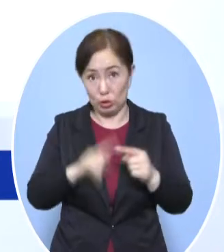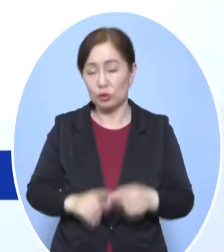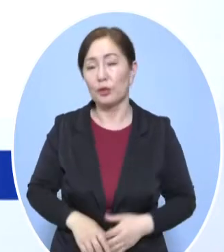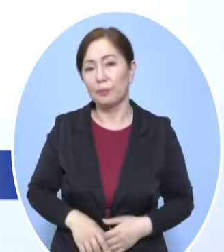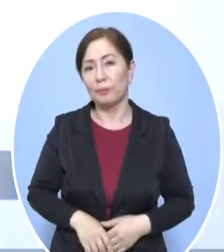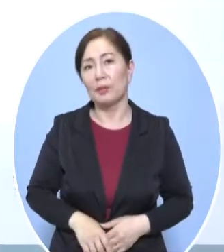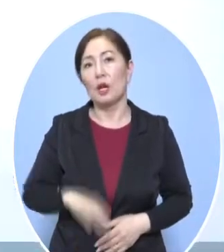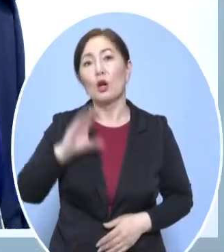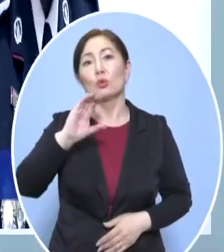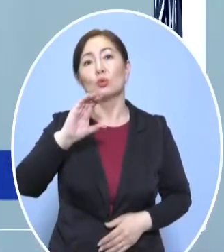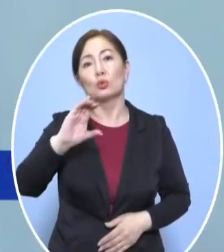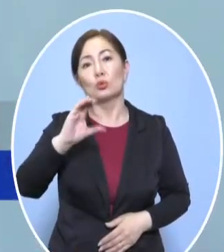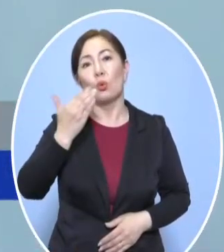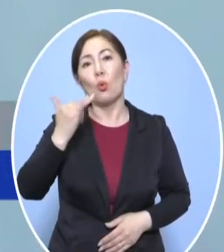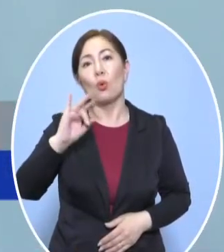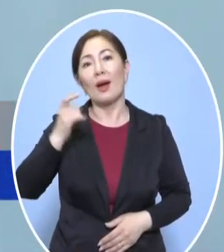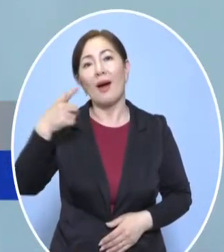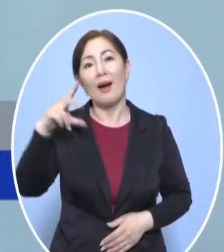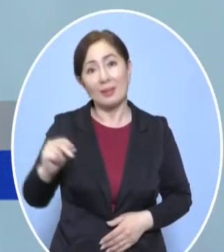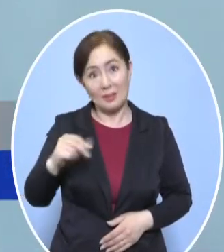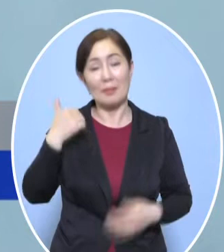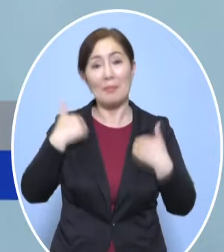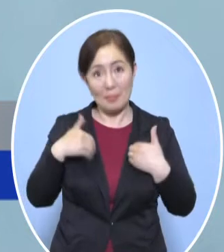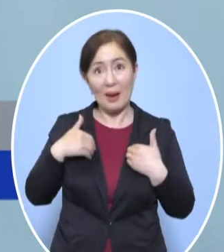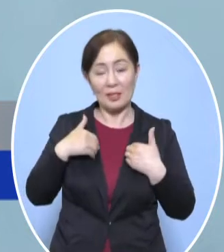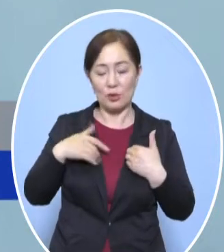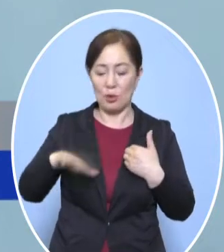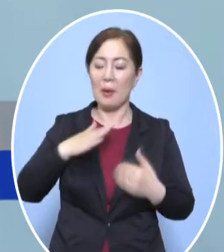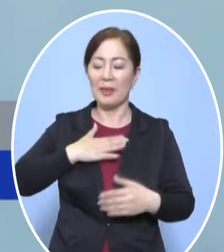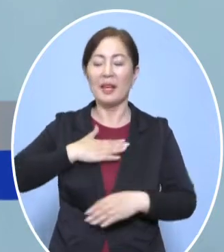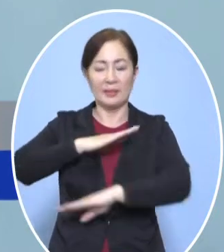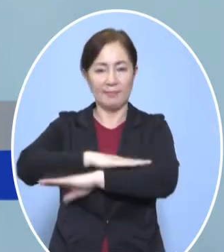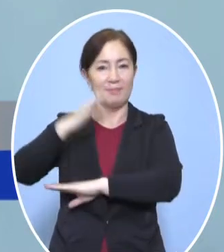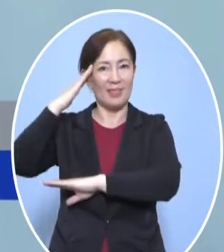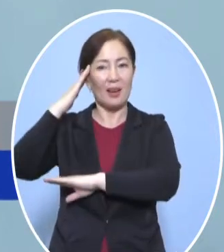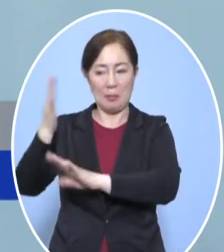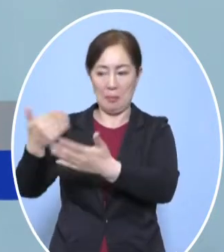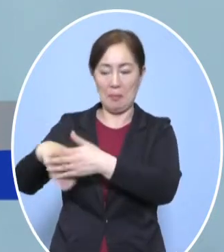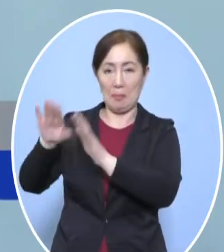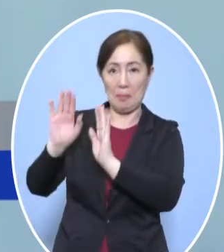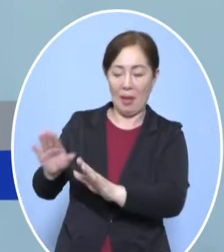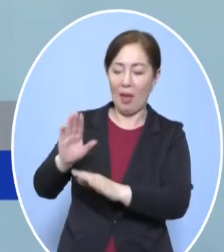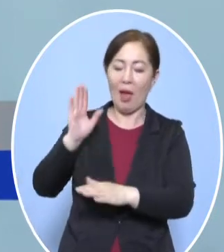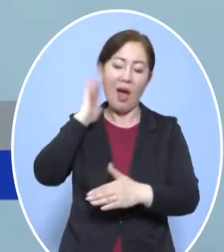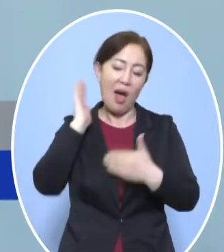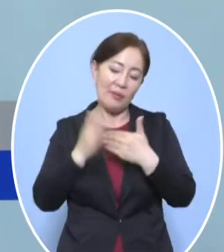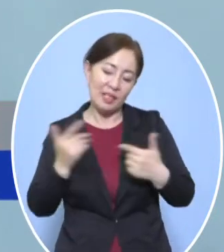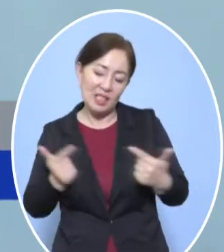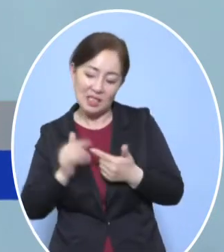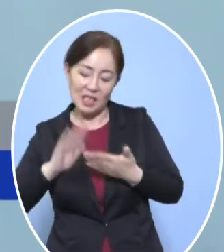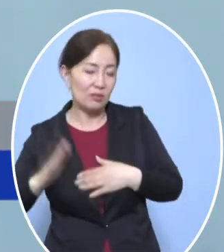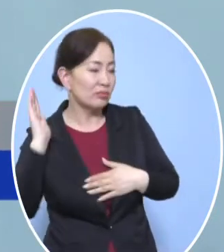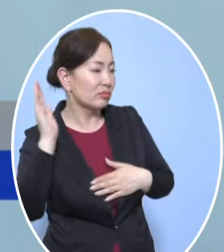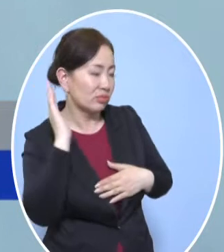бол зорилготой байна. За энэ сурвалж багш нараа бид нэ одоо яг өөрийн анги байгууллага дээр одоо энэ авлигын эсрэг сурвалж